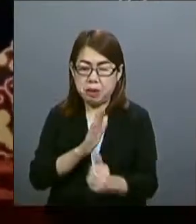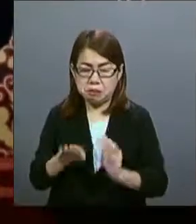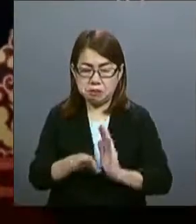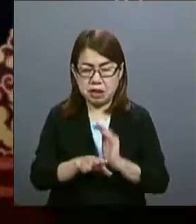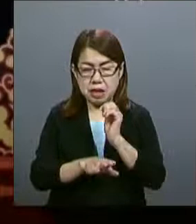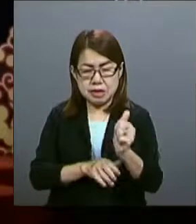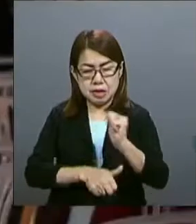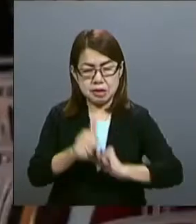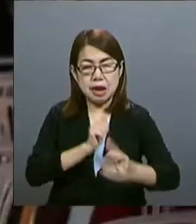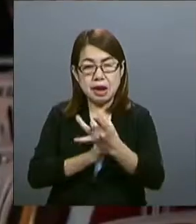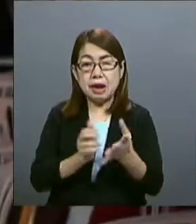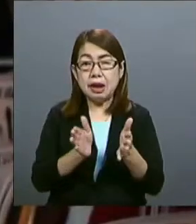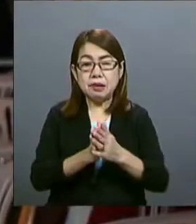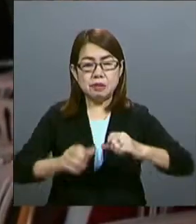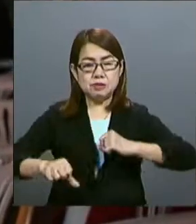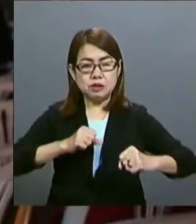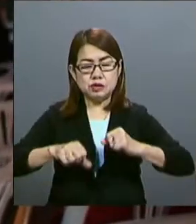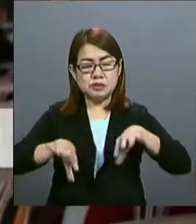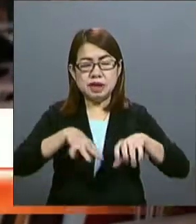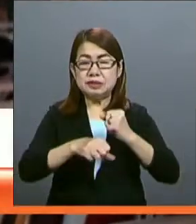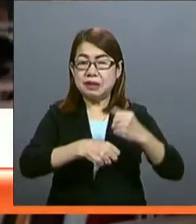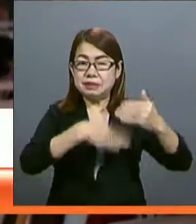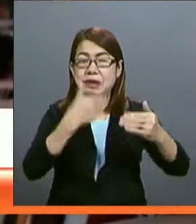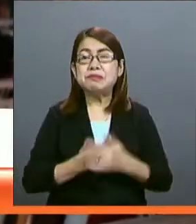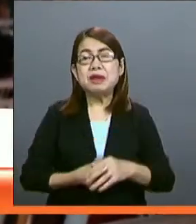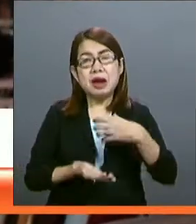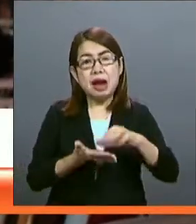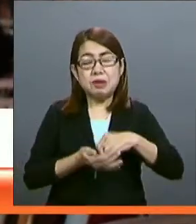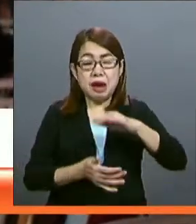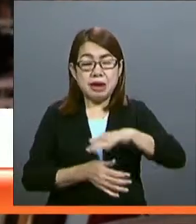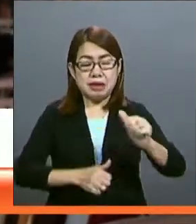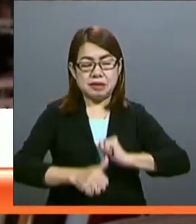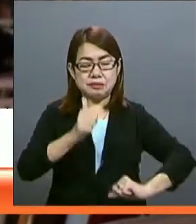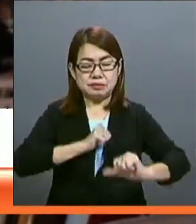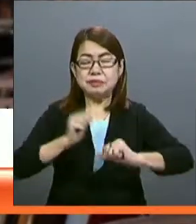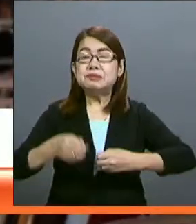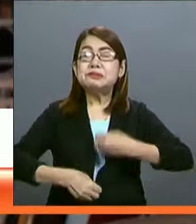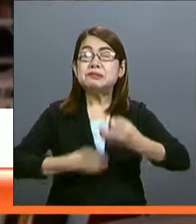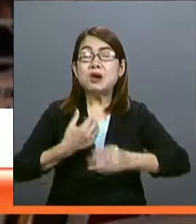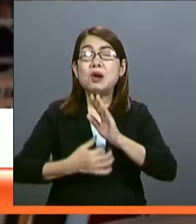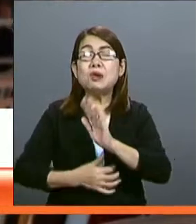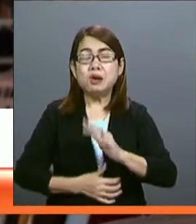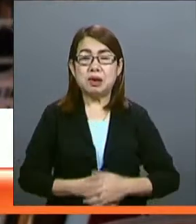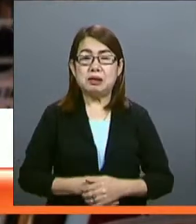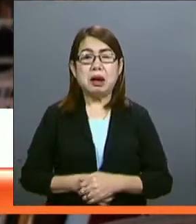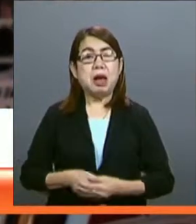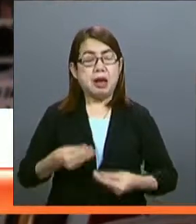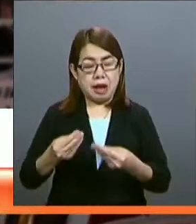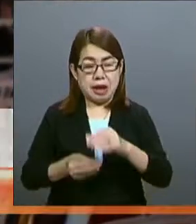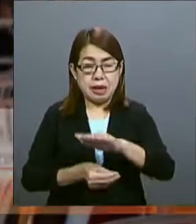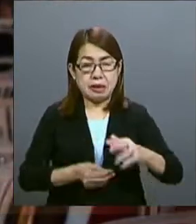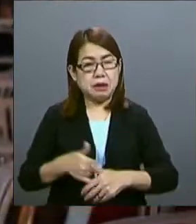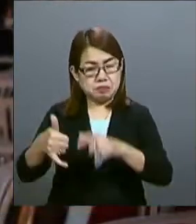ชน์แก่เยาวชน พอเด็กๆเนี่ยมีการแสดงออกเนี่ยมันก็เป็นการที่จะสร้างทำให้เด็กๆนั้นมีบุคลิก